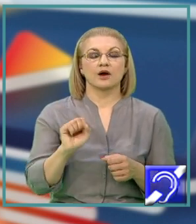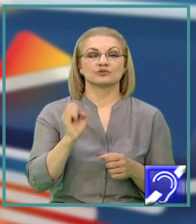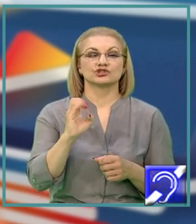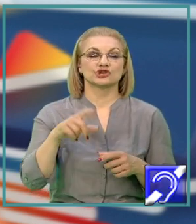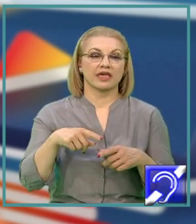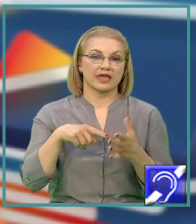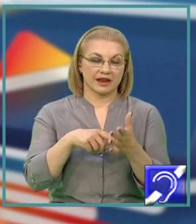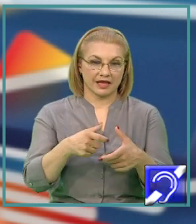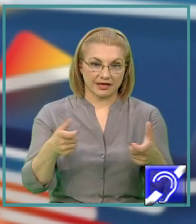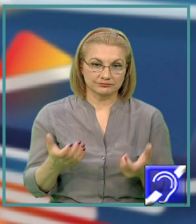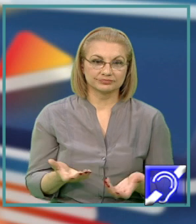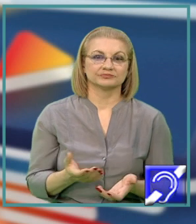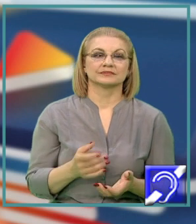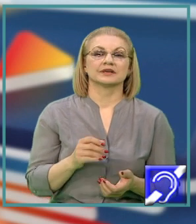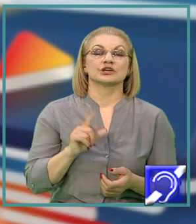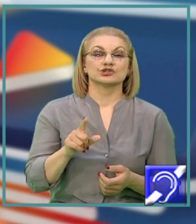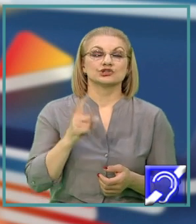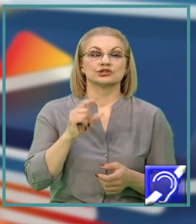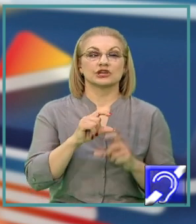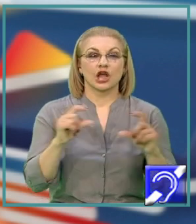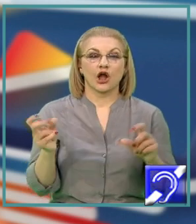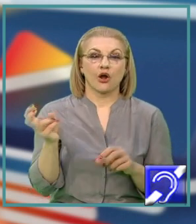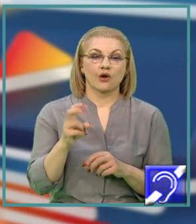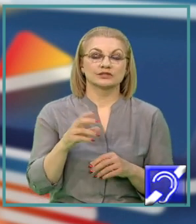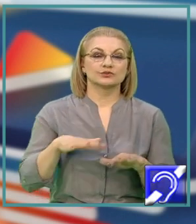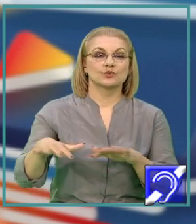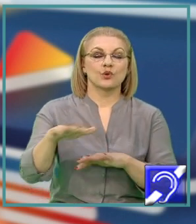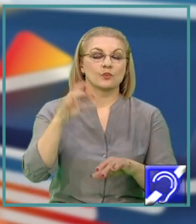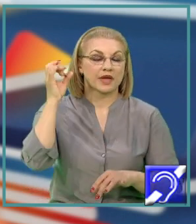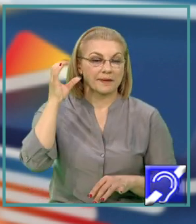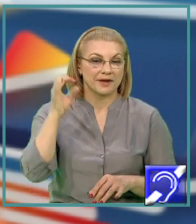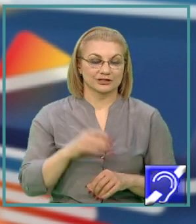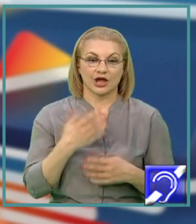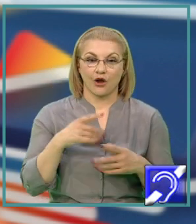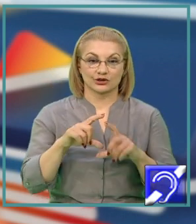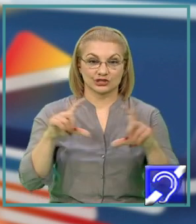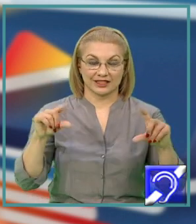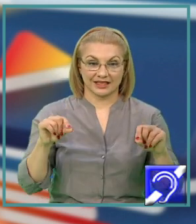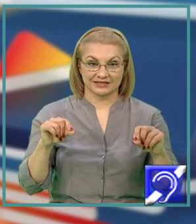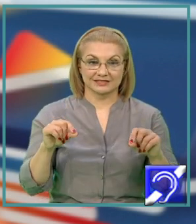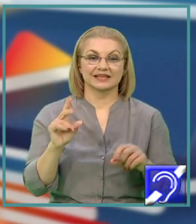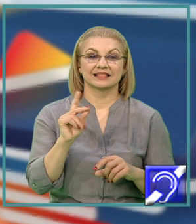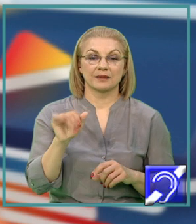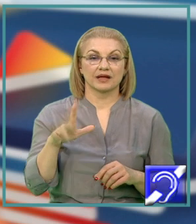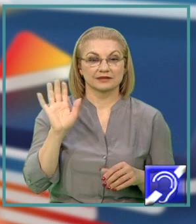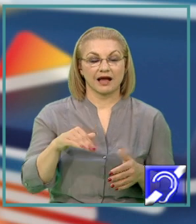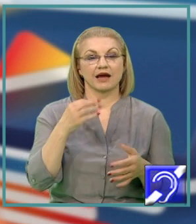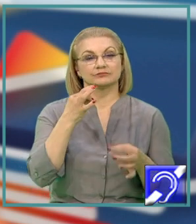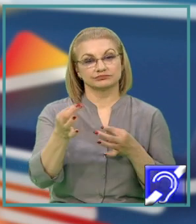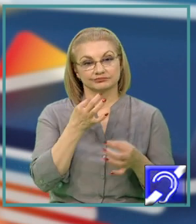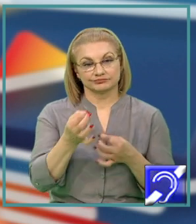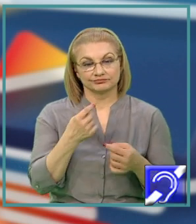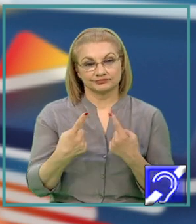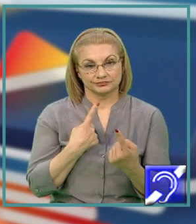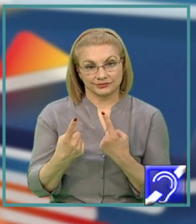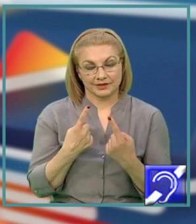subdiviziuni, precum și un conținut căruia îi corespunde lumea imaginară. Orice text dramatic este format dintr-o succesiune de replici, fiecare replică